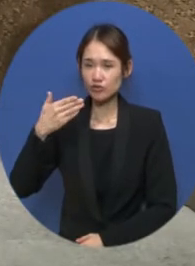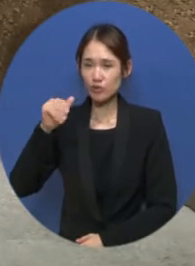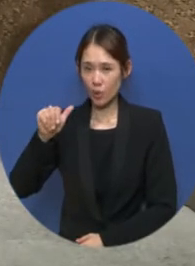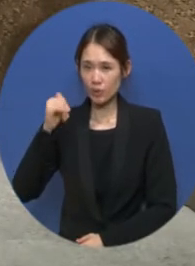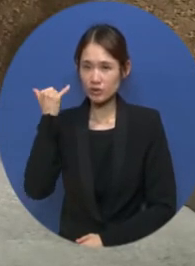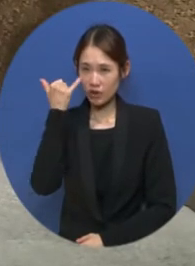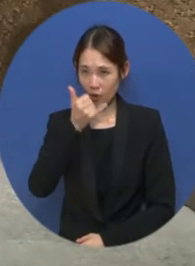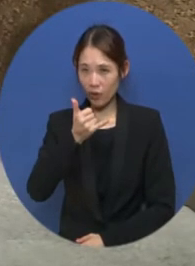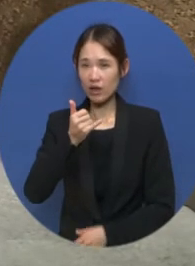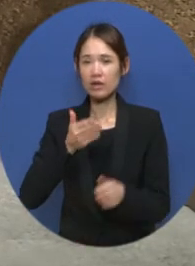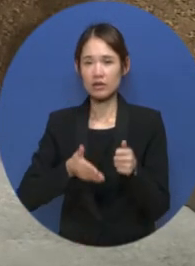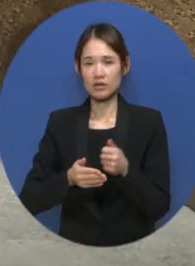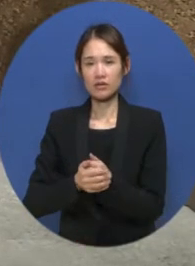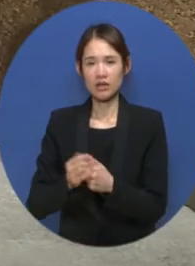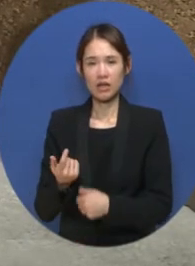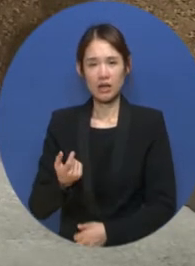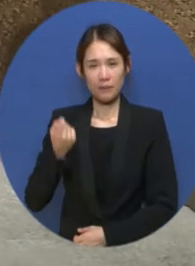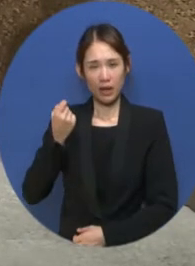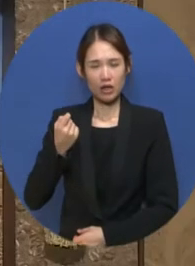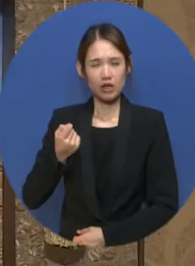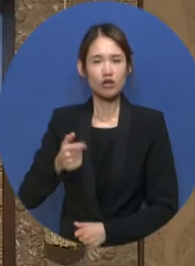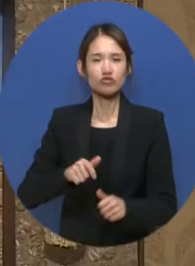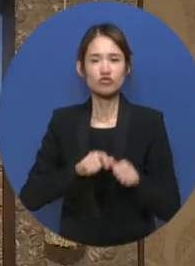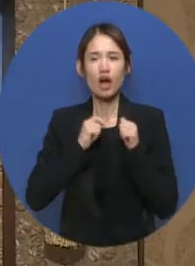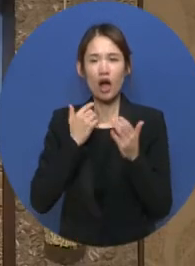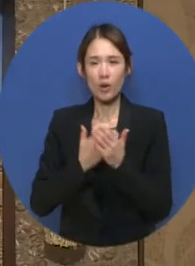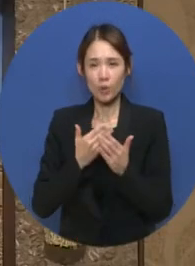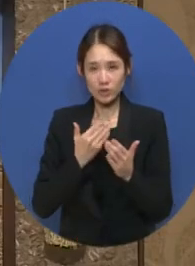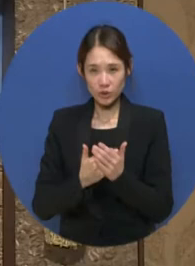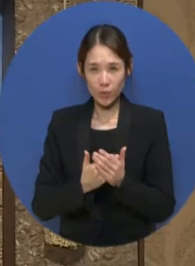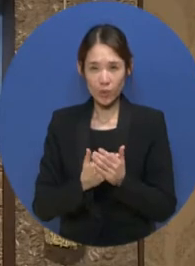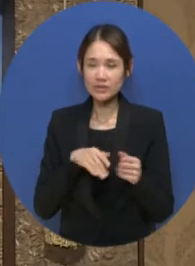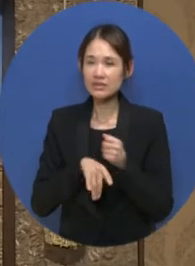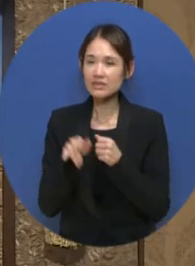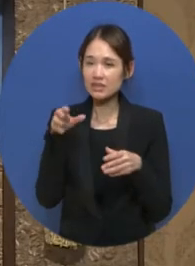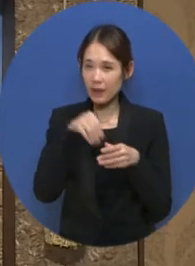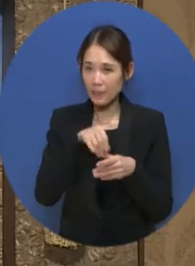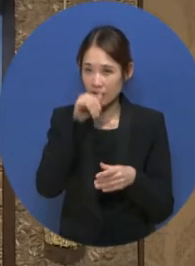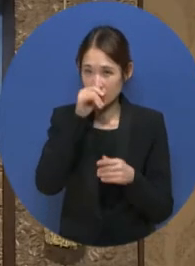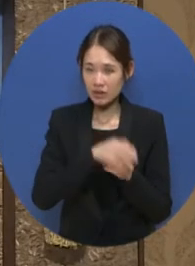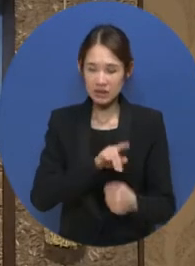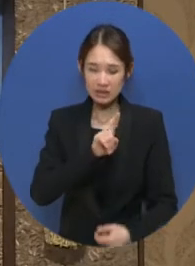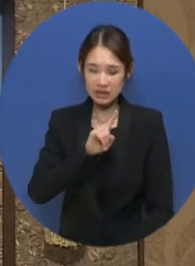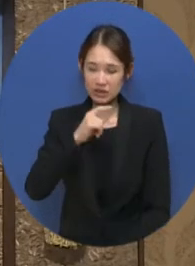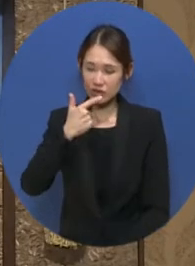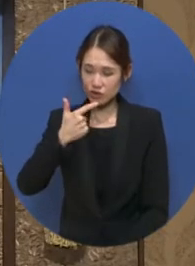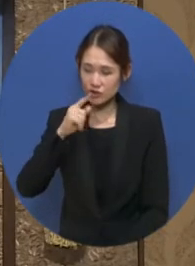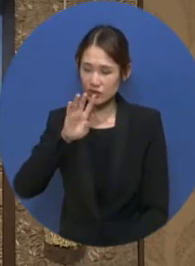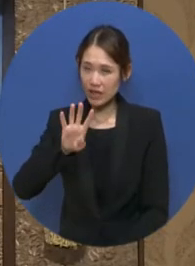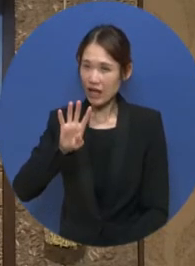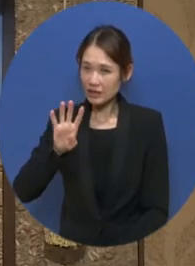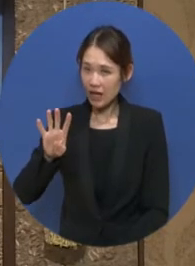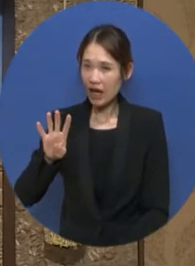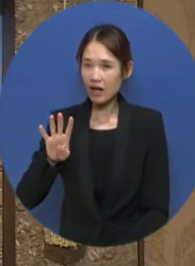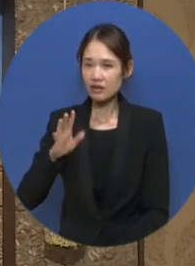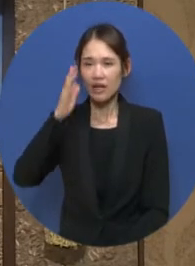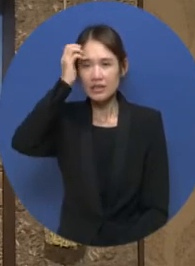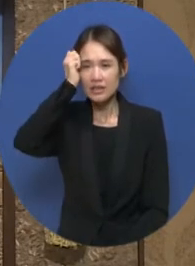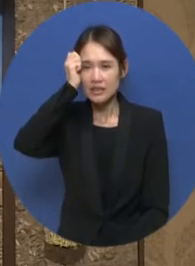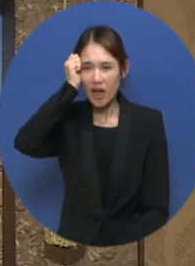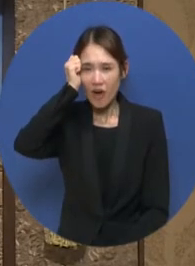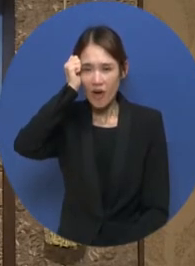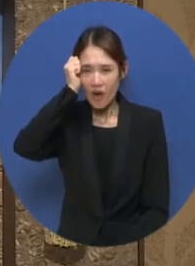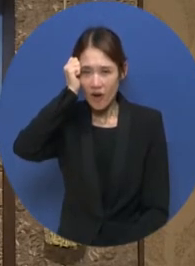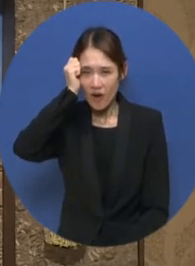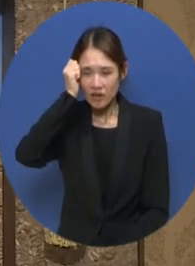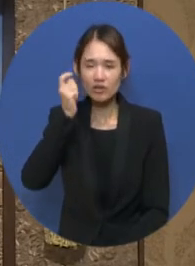그래서 이제 빨리 구하러 오시오 이런 의미를 조금 담고 있는데 앞에 이제 1644 가 있다 보니까 아무래도 좀 기억하시는 조금